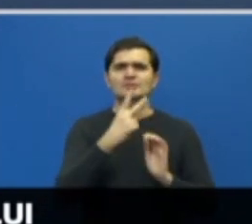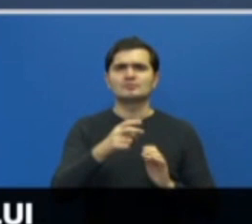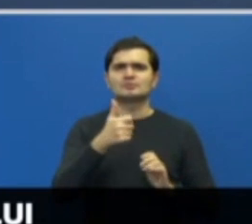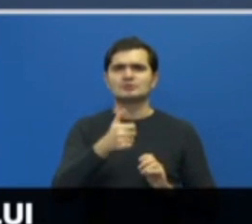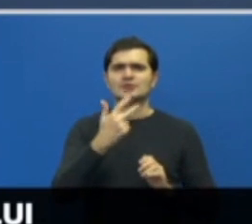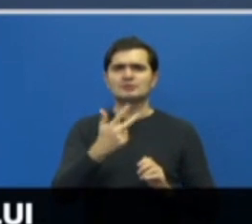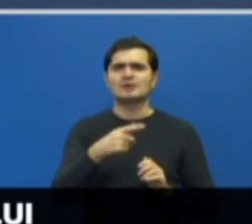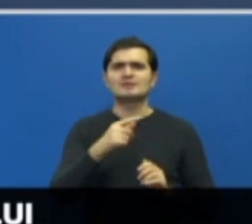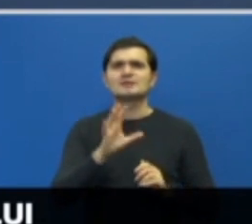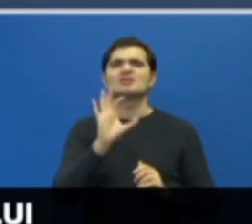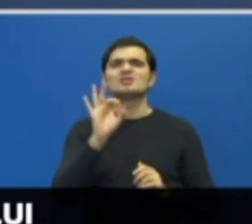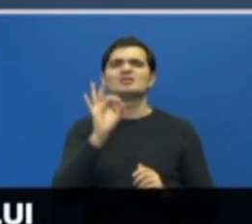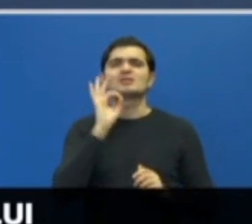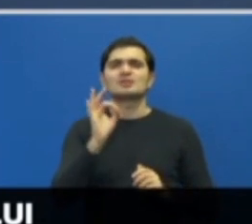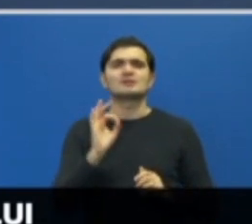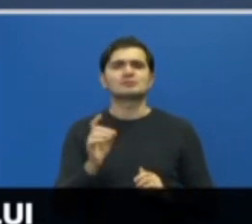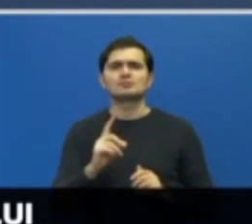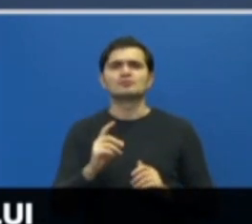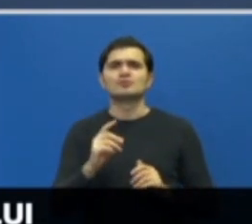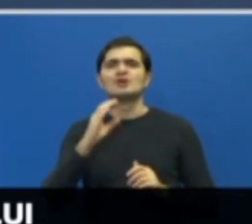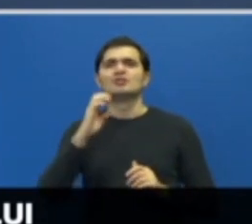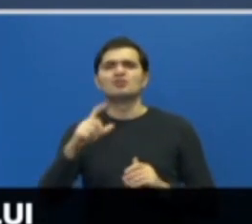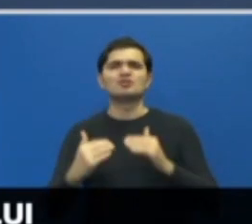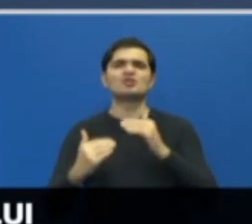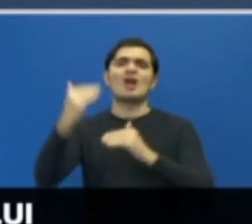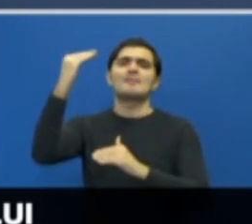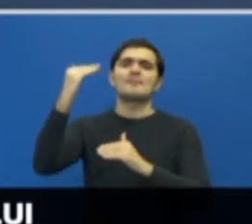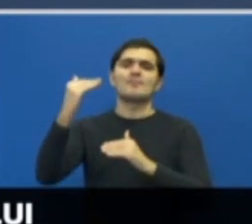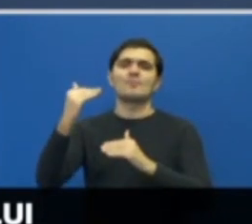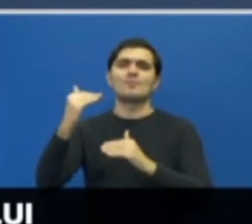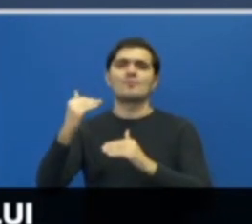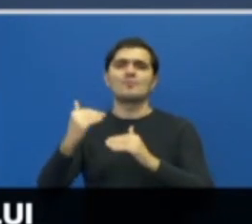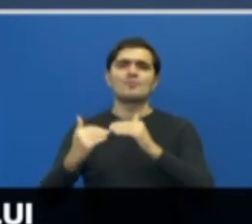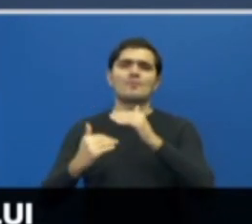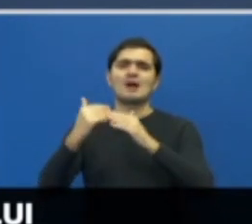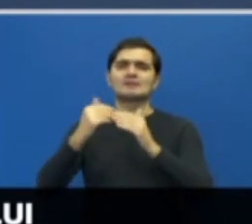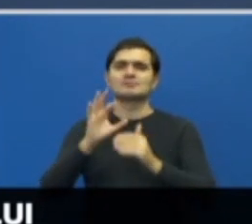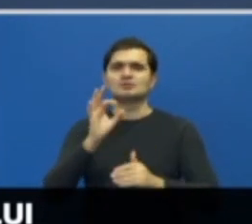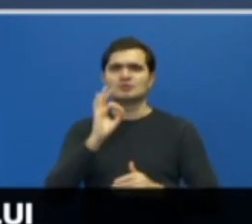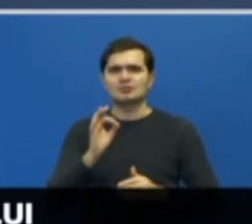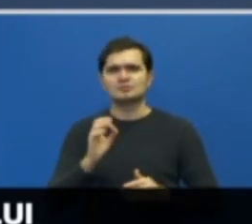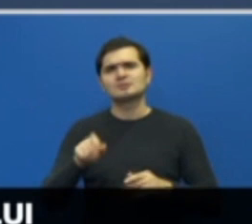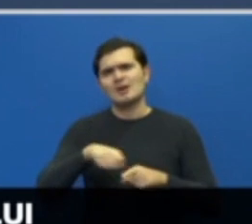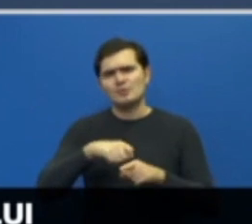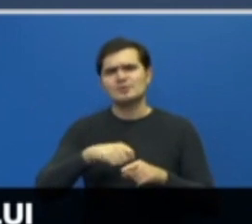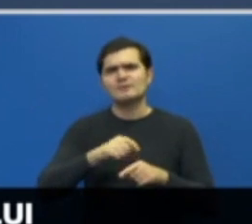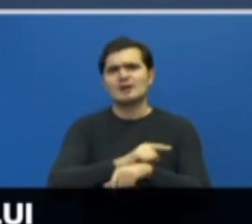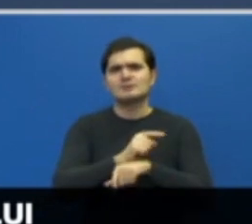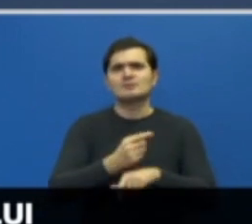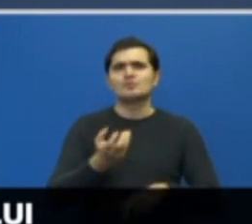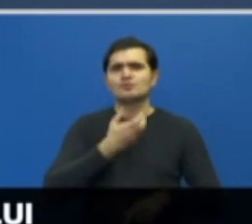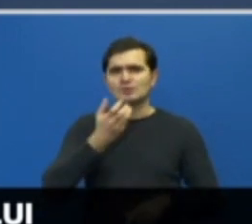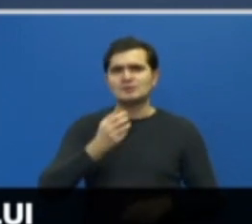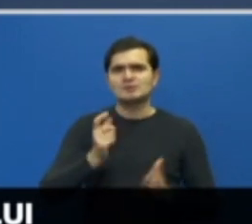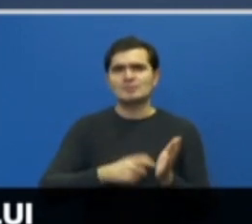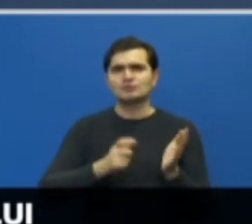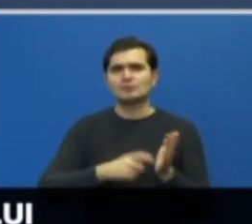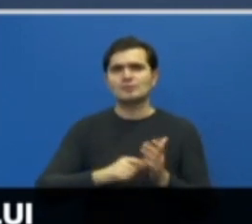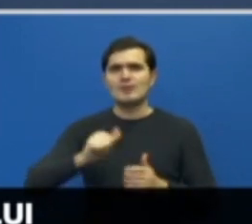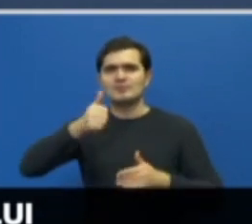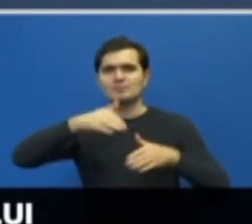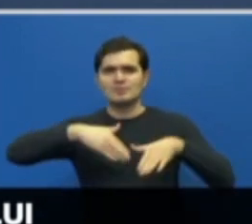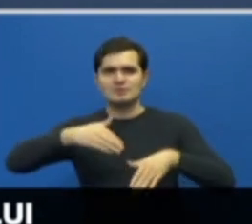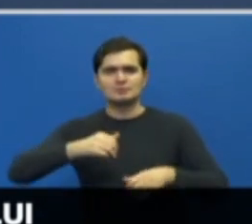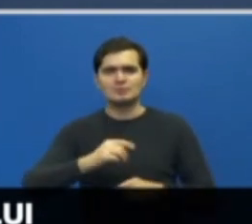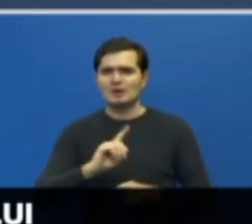este 50% direct, nu cel mult, ca să nu lăsăm. S-a modificat în timpul ședinței, am solicitat premierului și a aprobat să nu